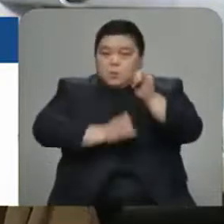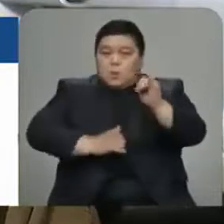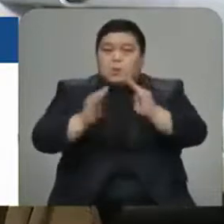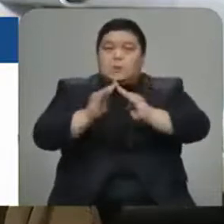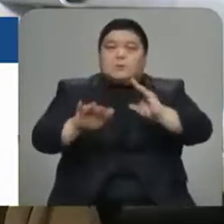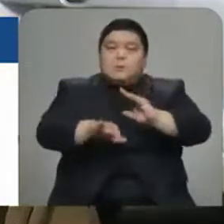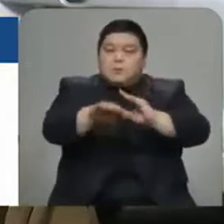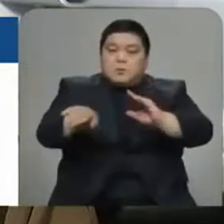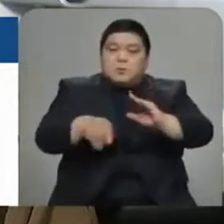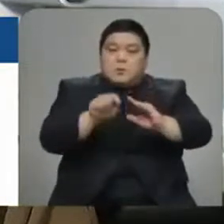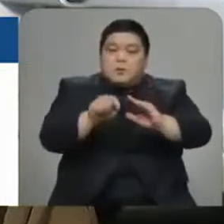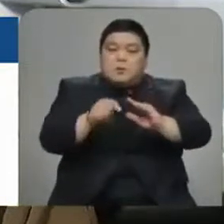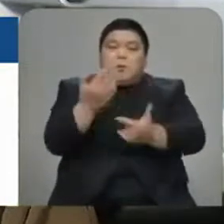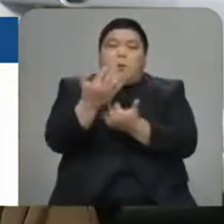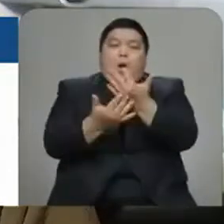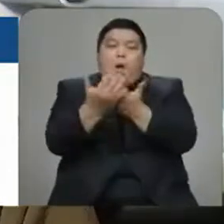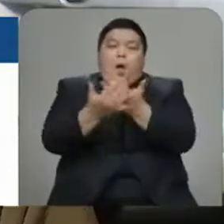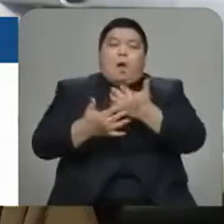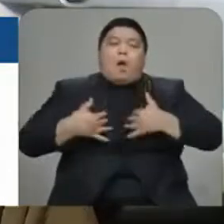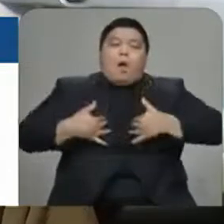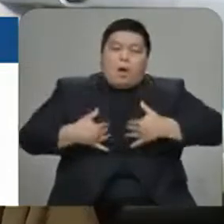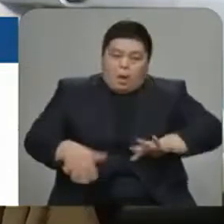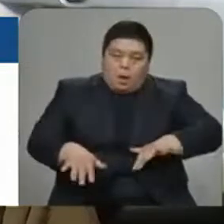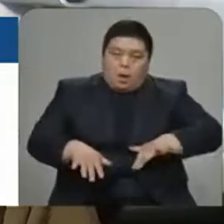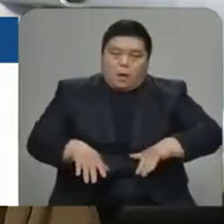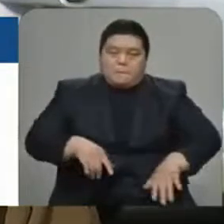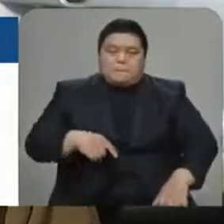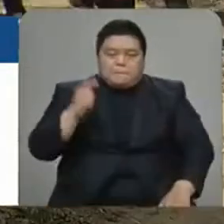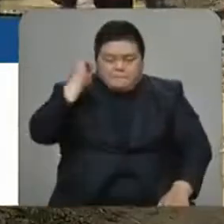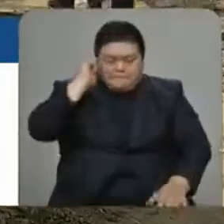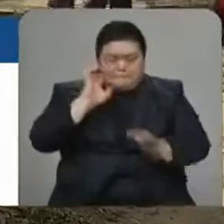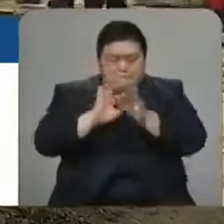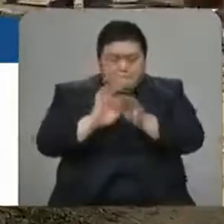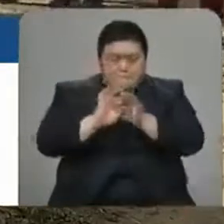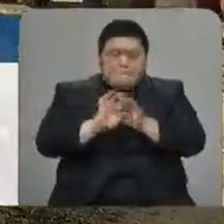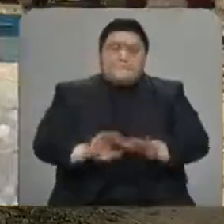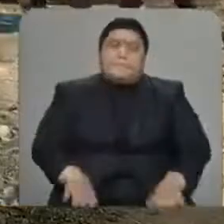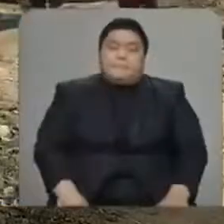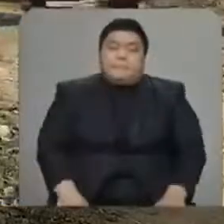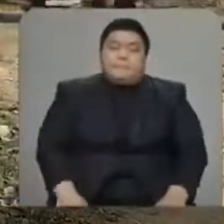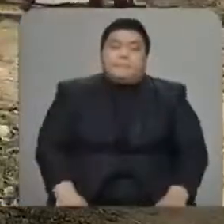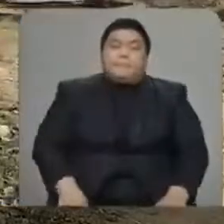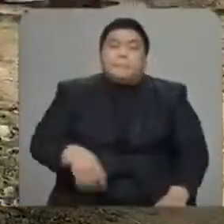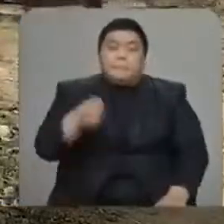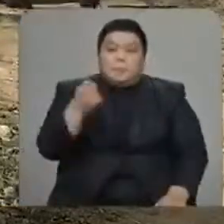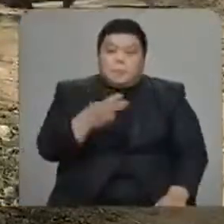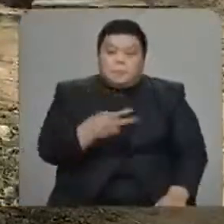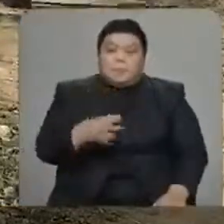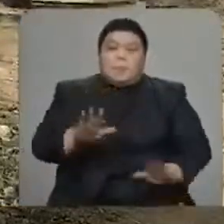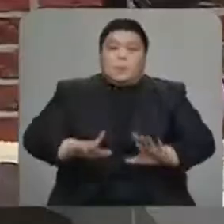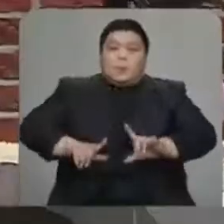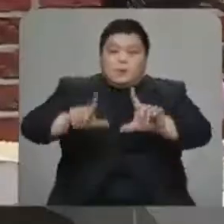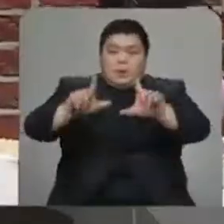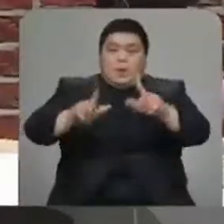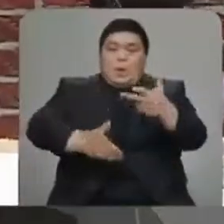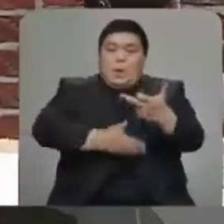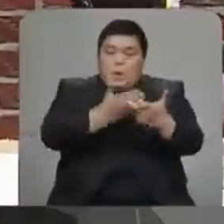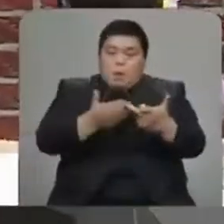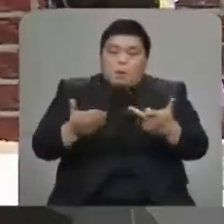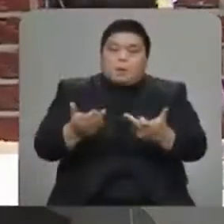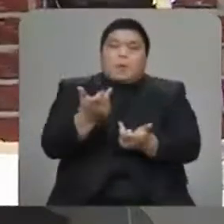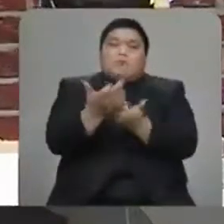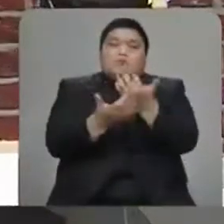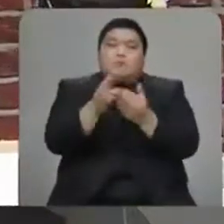취약에서 많이 피해를 보기 때문에 저희가 특히 신경을 쓰고 있습니다. 산림당국은 올해 강원도에서 발생한